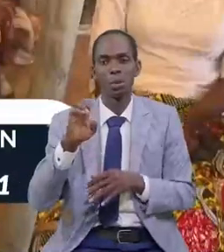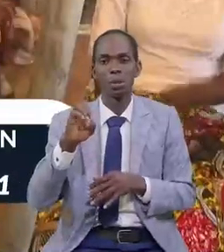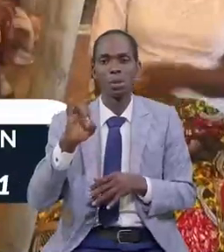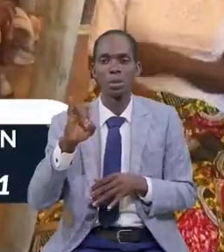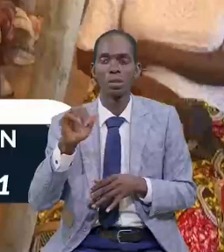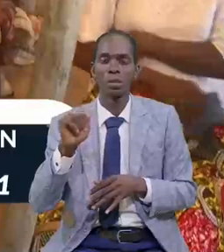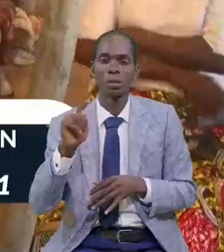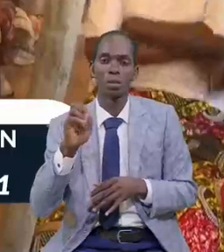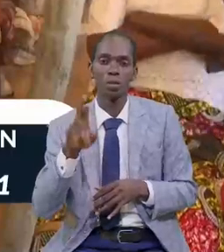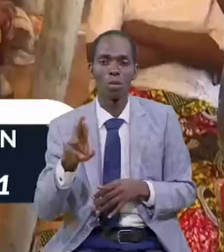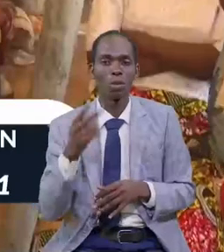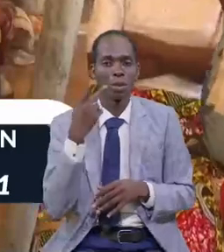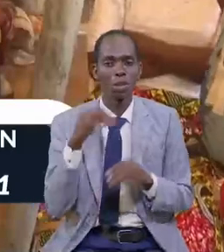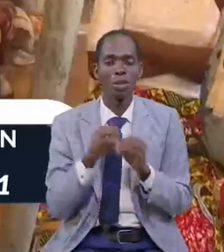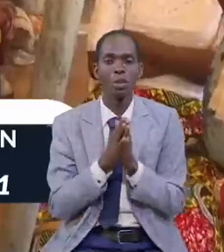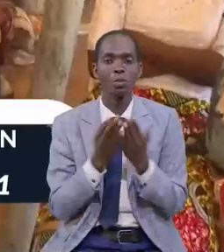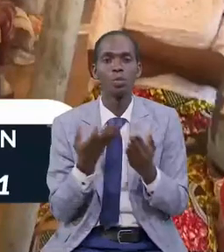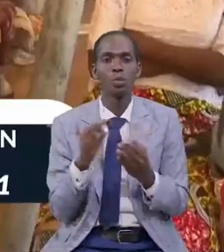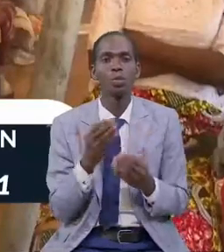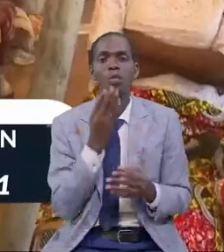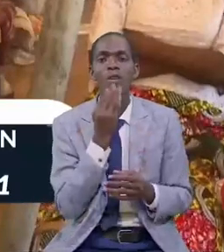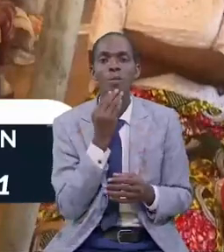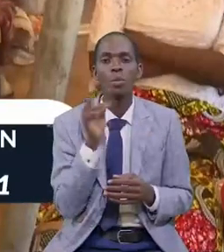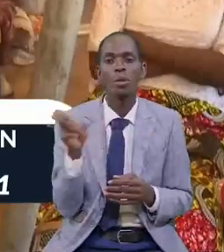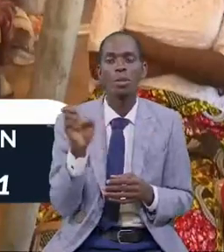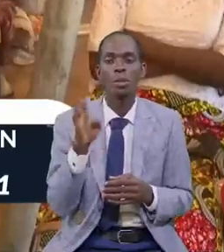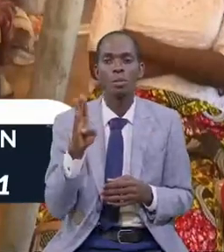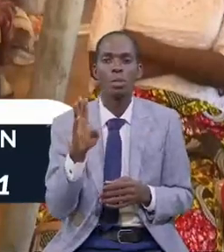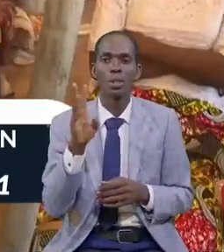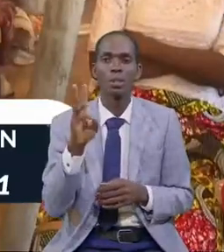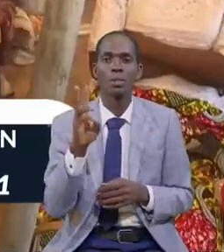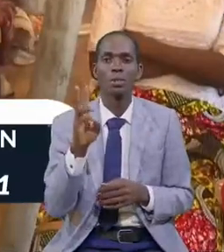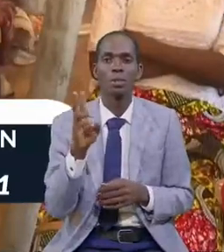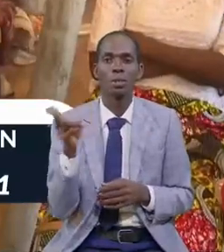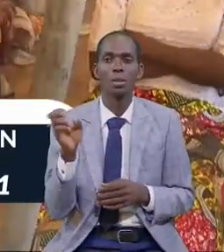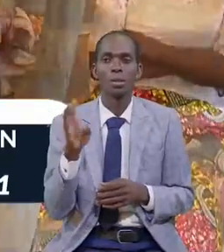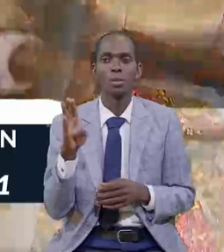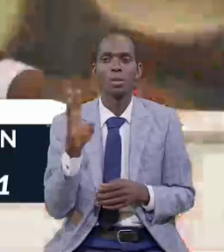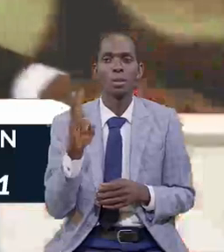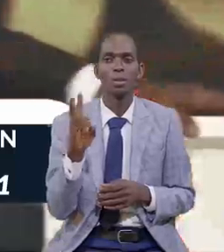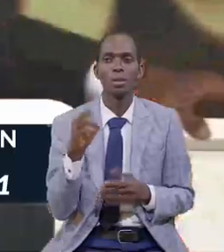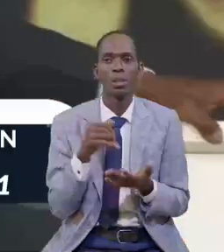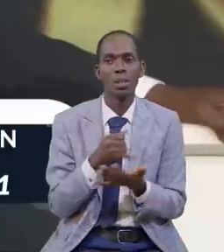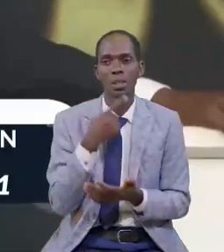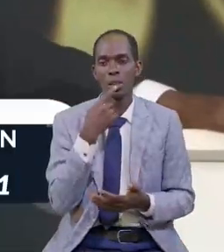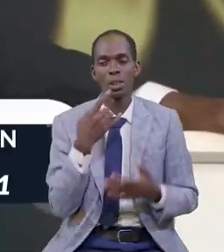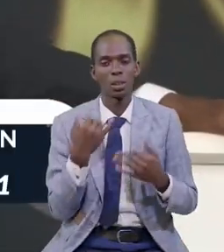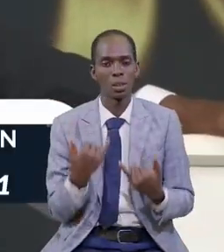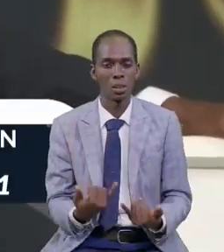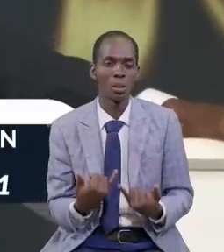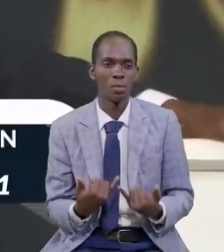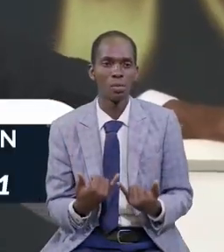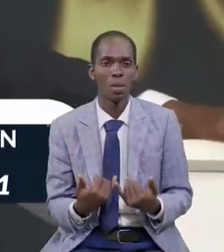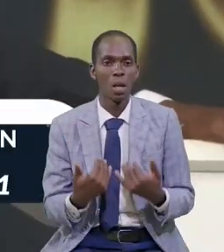chapitre 8 Hébreux 8 le verset 6 mais